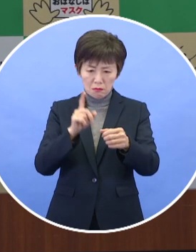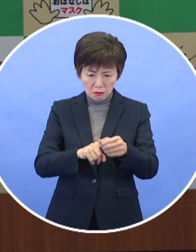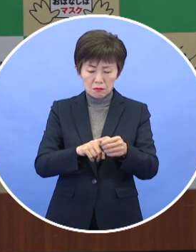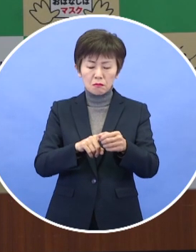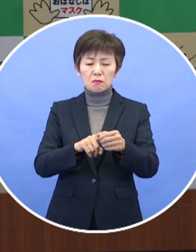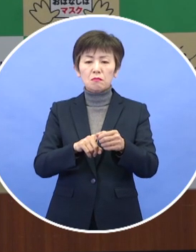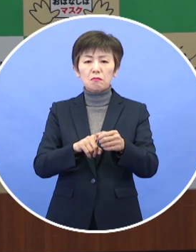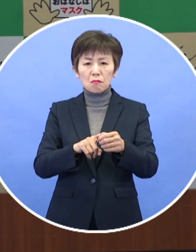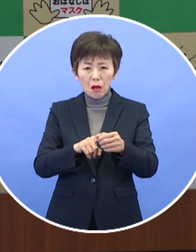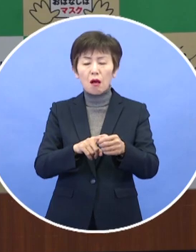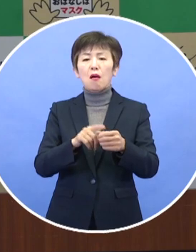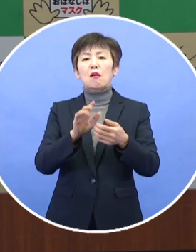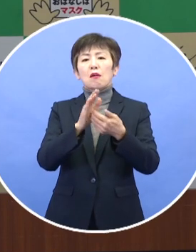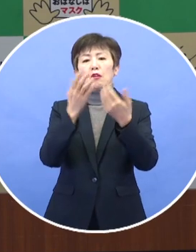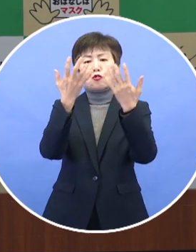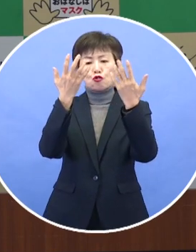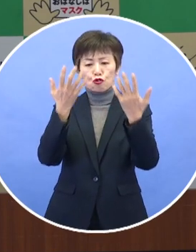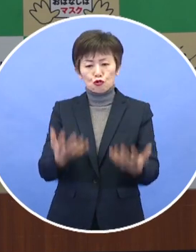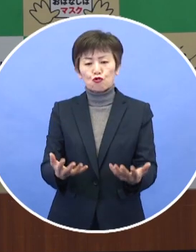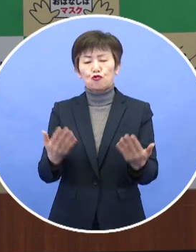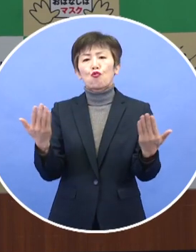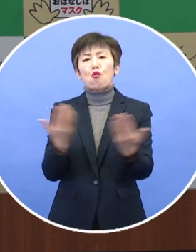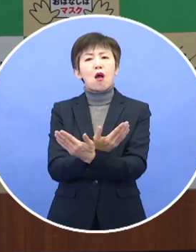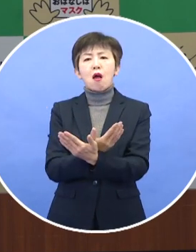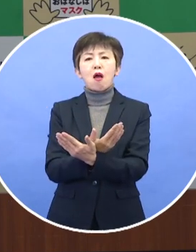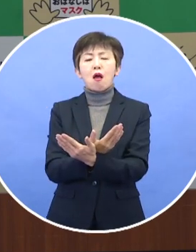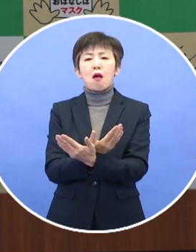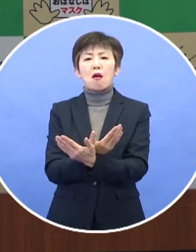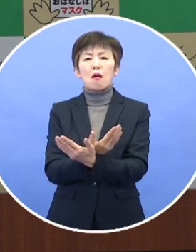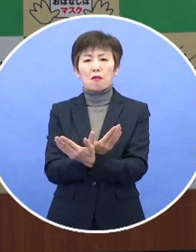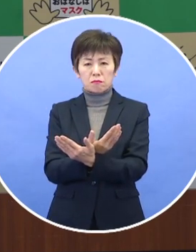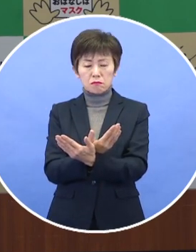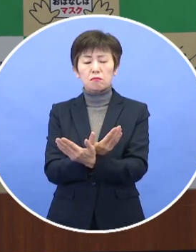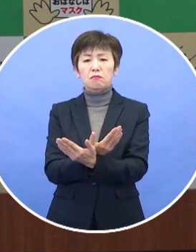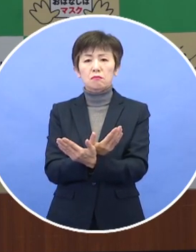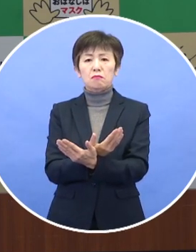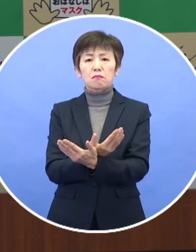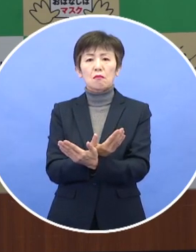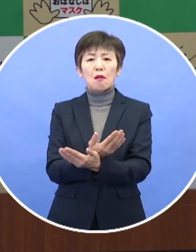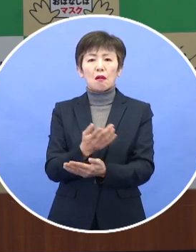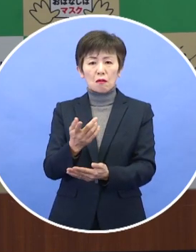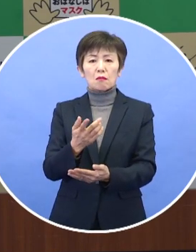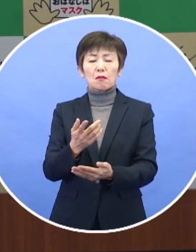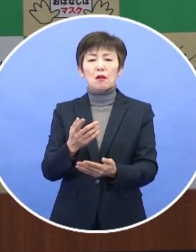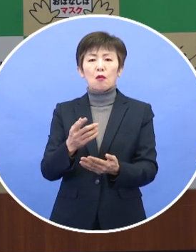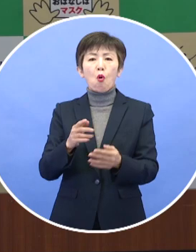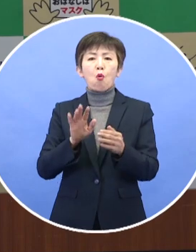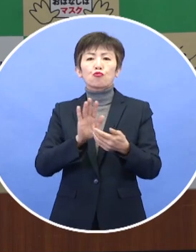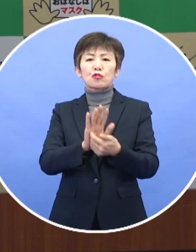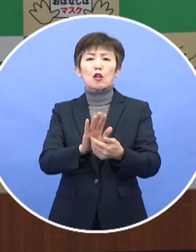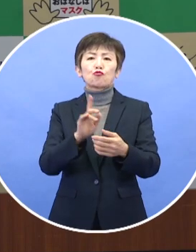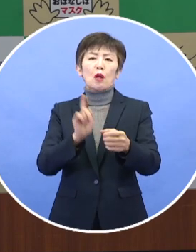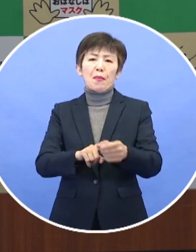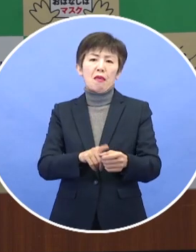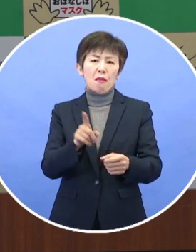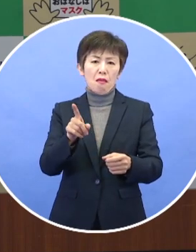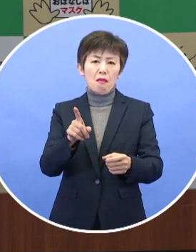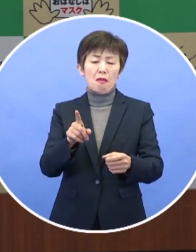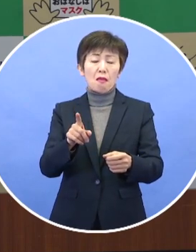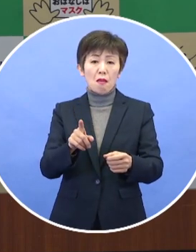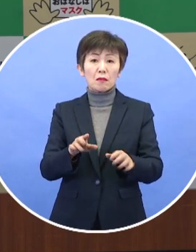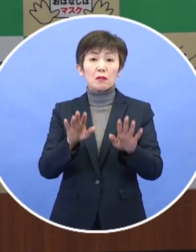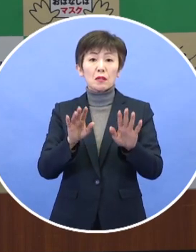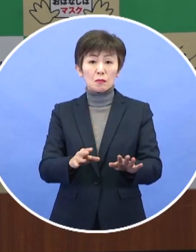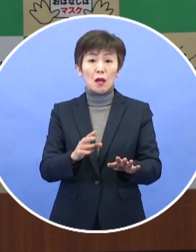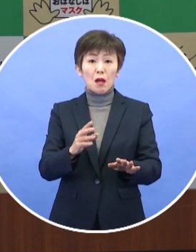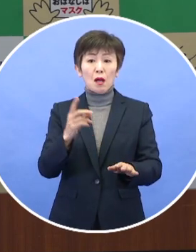上で3回目接種すればまあ、かなりの頻度で減らしていける、まあ、その理由といたしまして、まず、2回目接種と